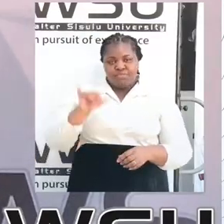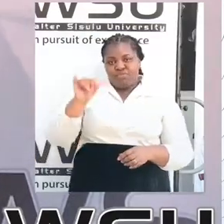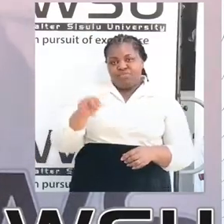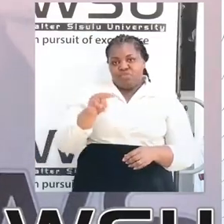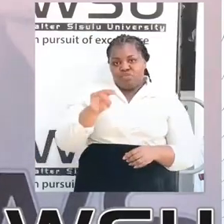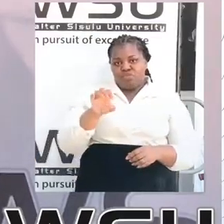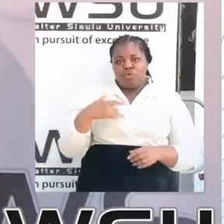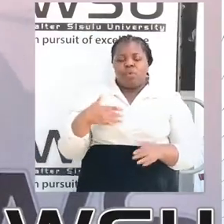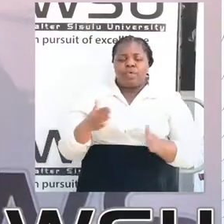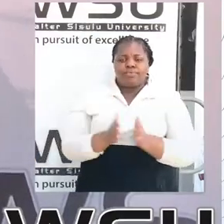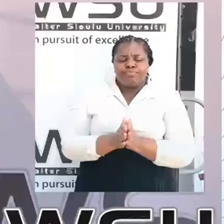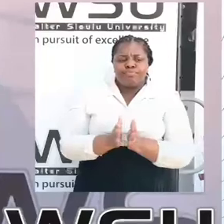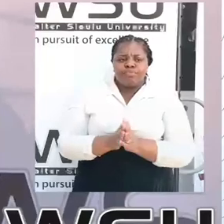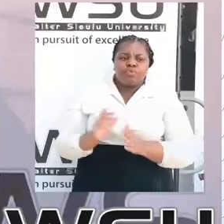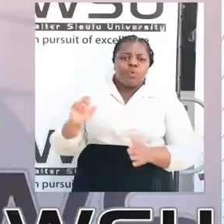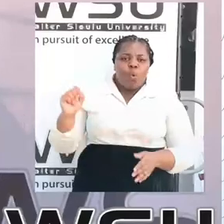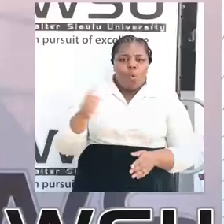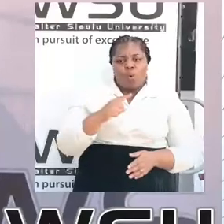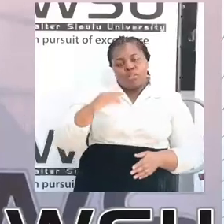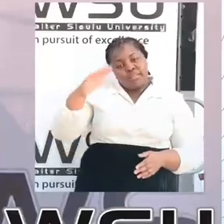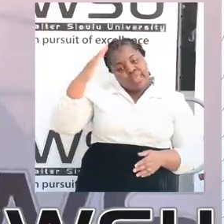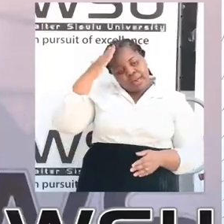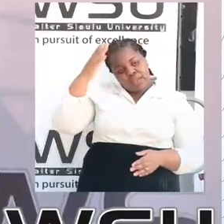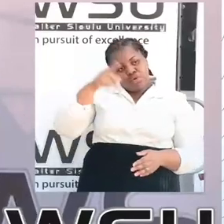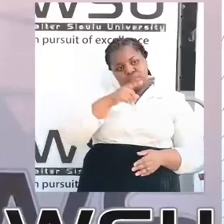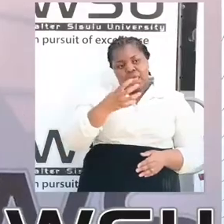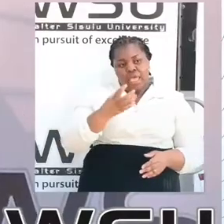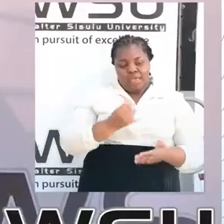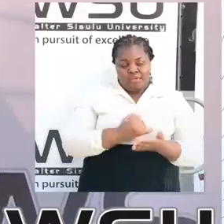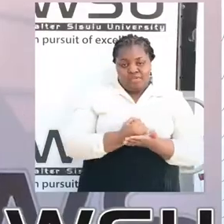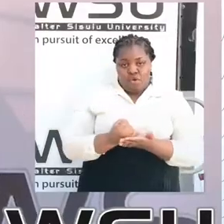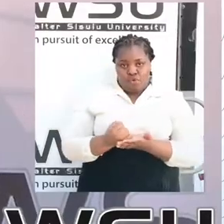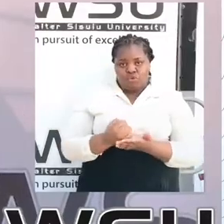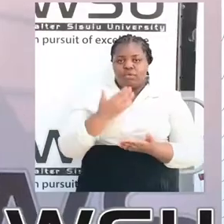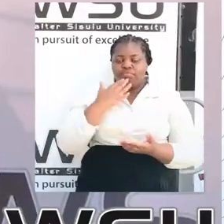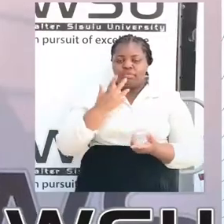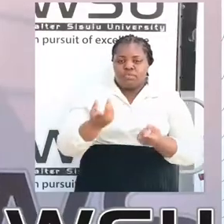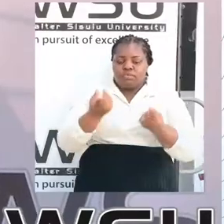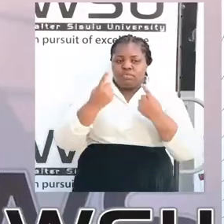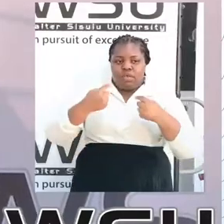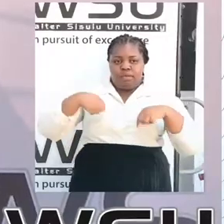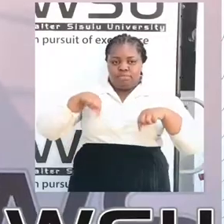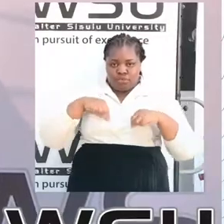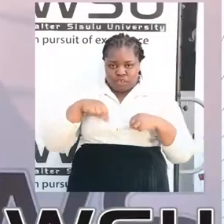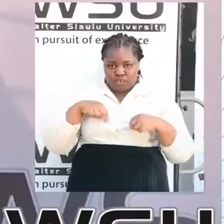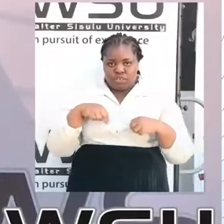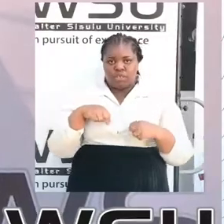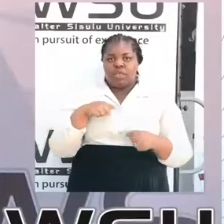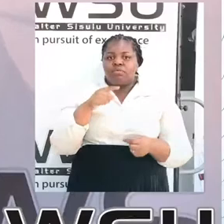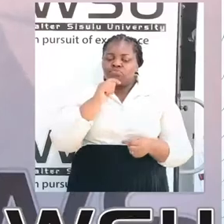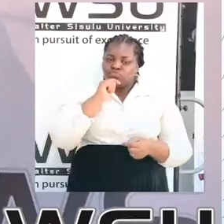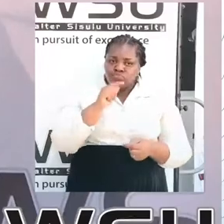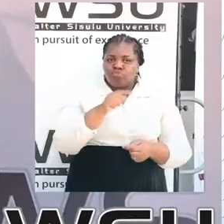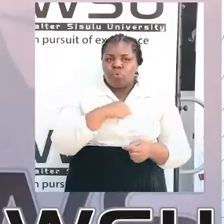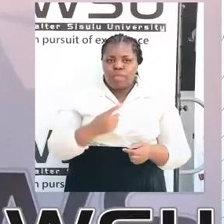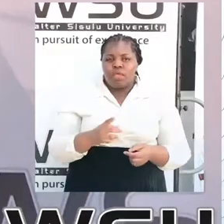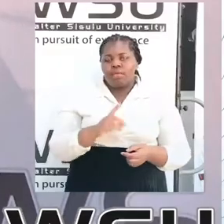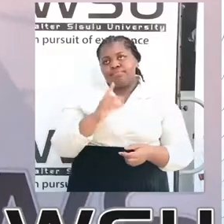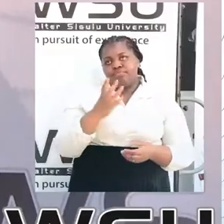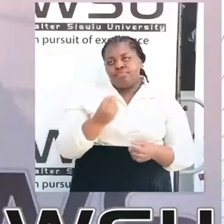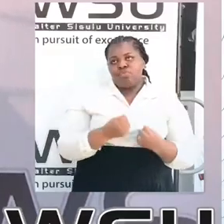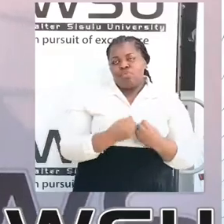NgoJuni siye sacela into yokuba zonke izithwalandwe ezinamatyala zize ngaphambili zizile ke